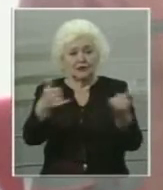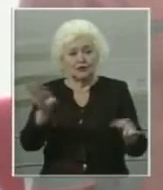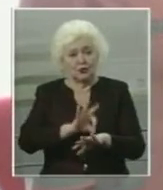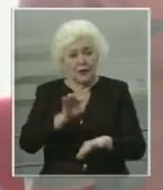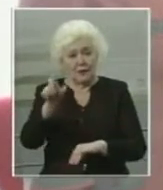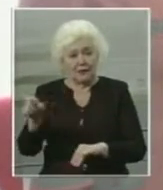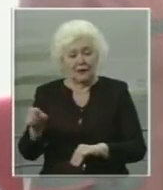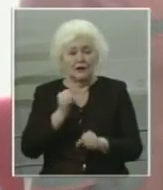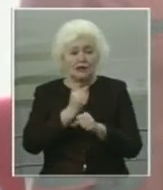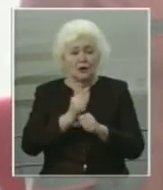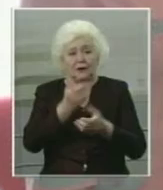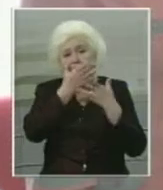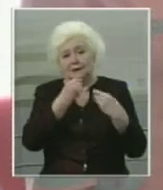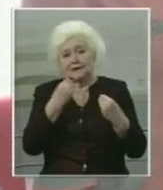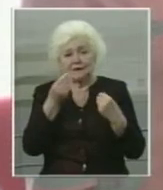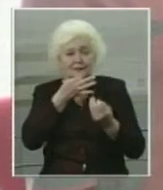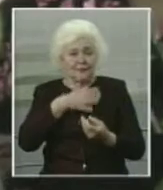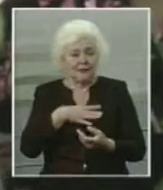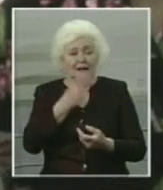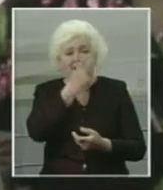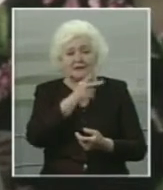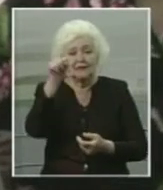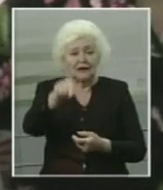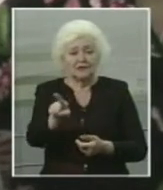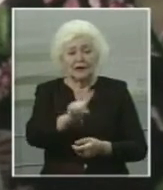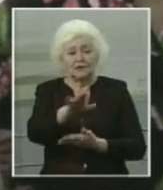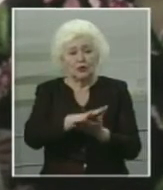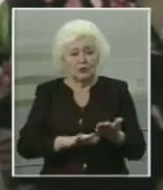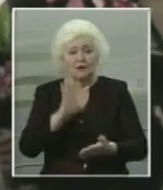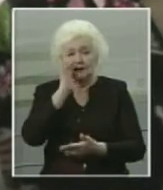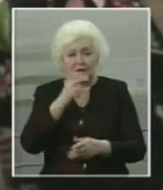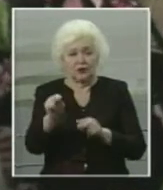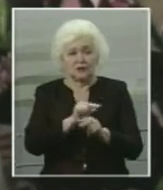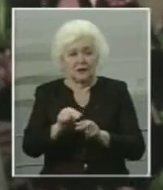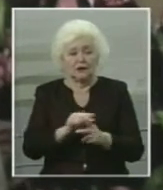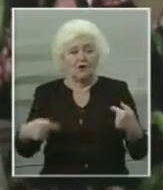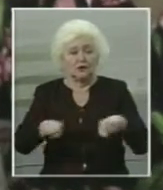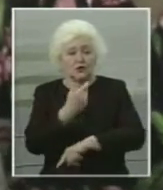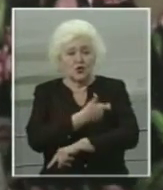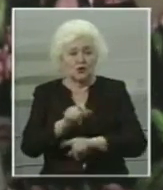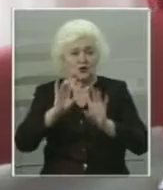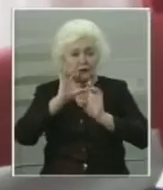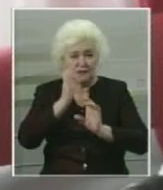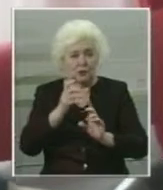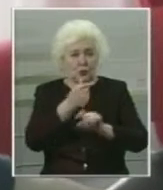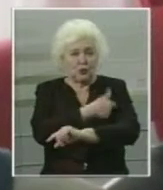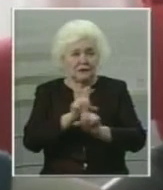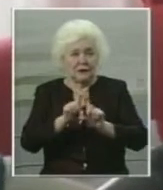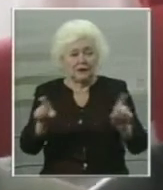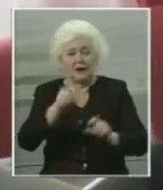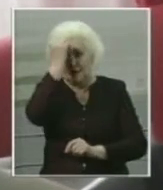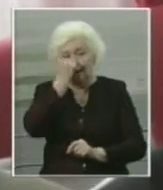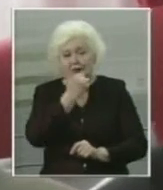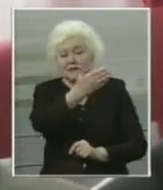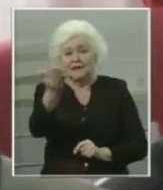і зробити їх гарними і привабливими, незважаючи на те, що вони проходять таке серйозне лікування в такому дуже серйозному закладі. Спасибо, звісно,